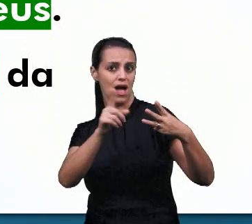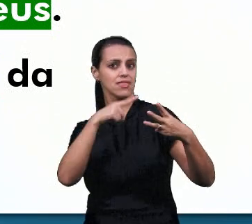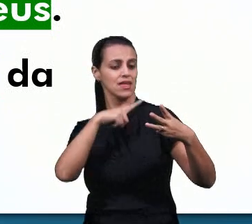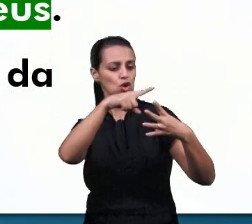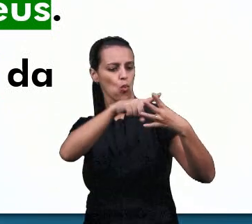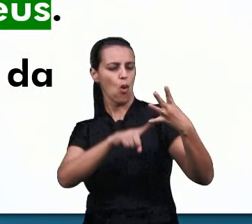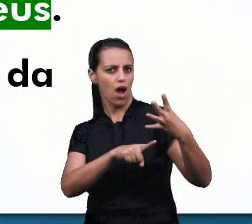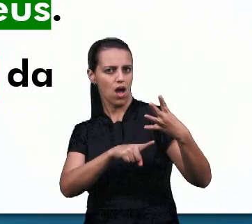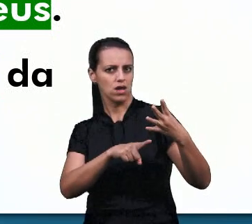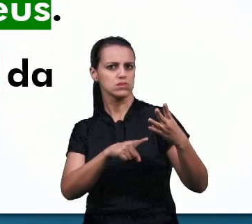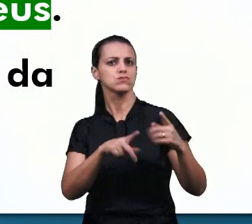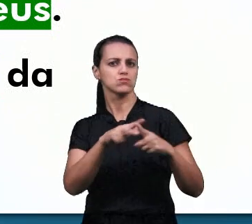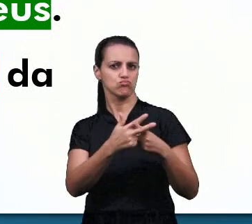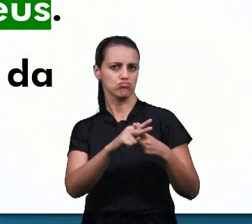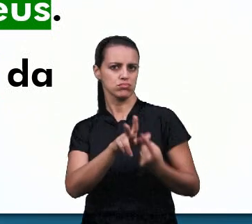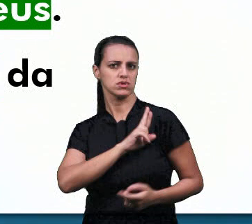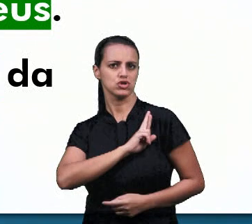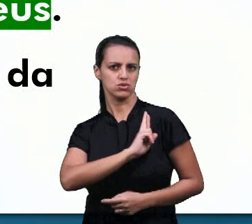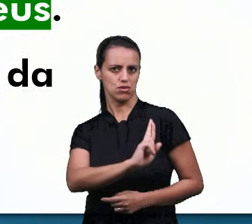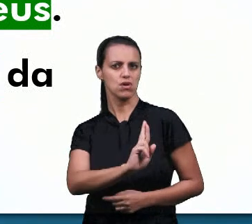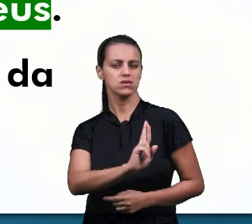du XVIe siècle,